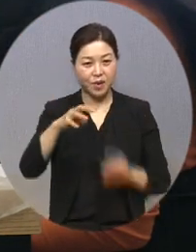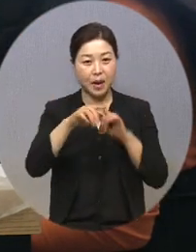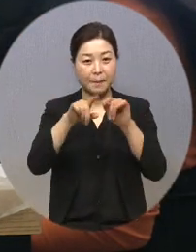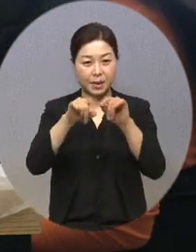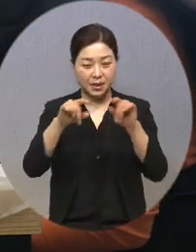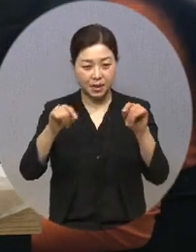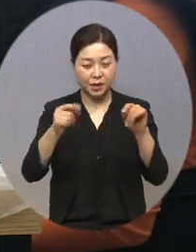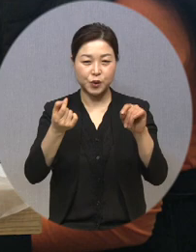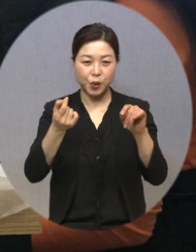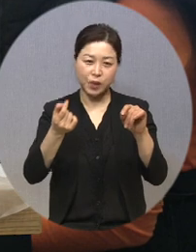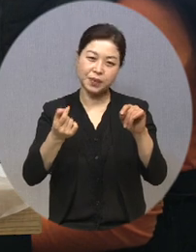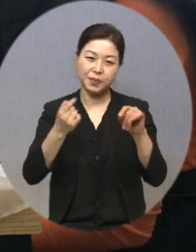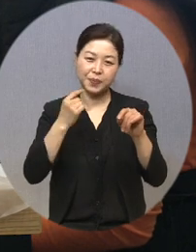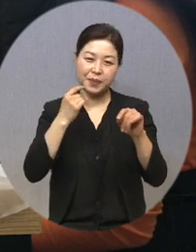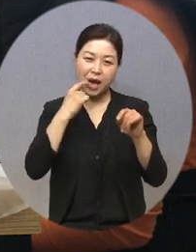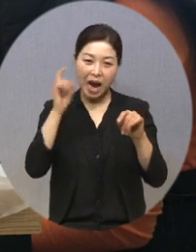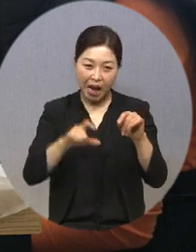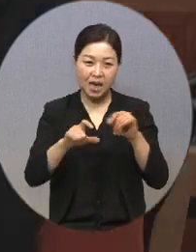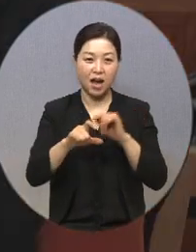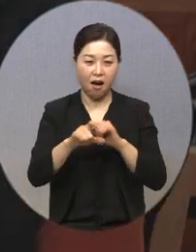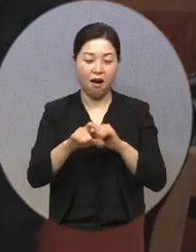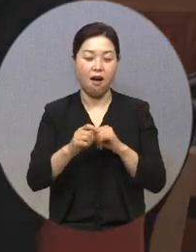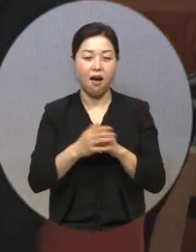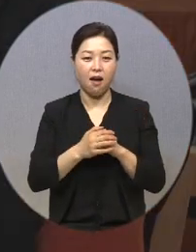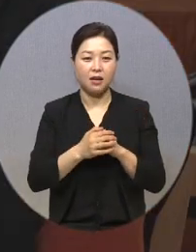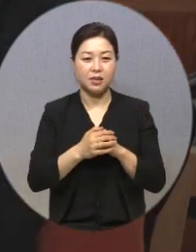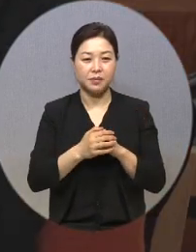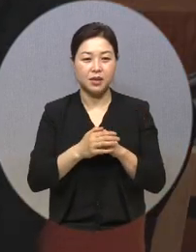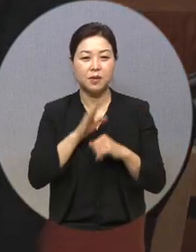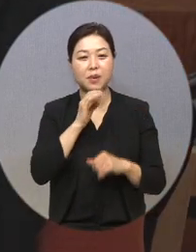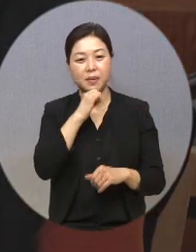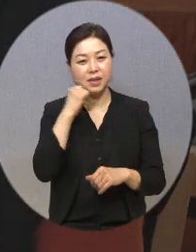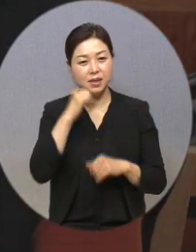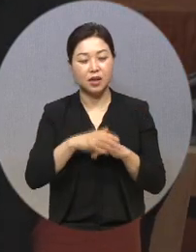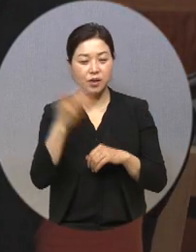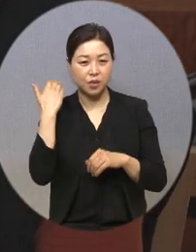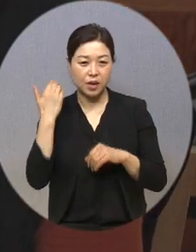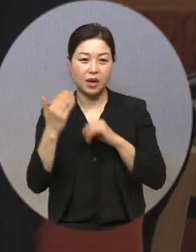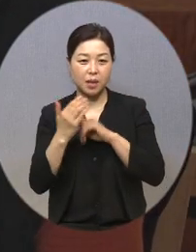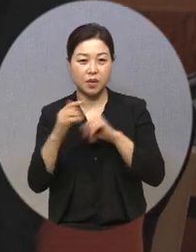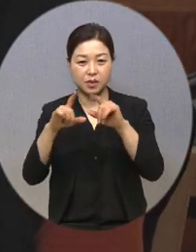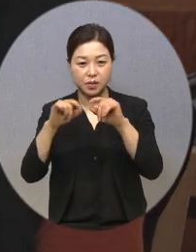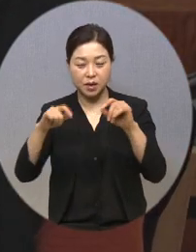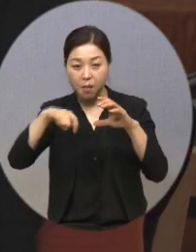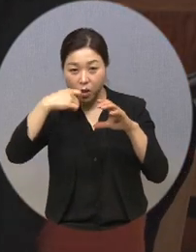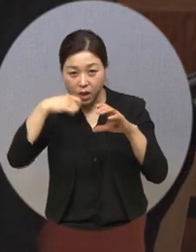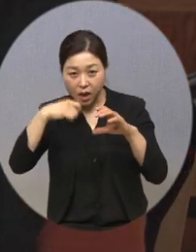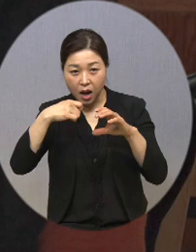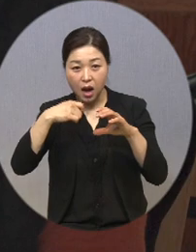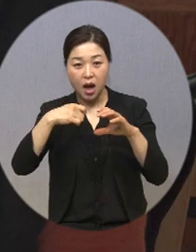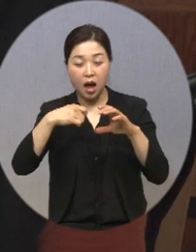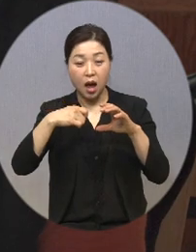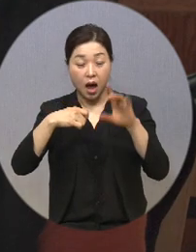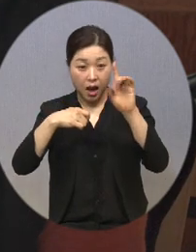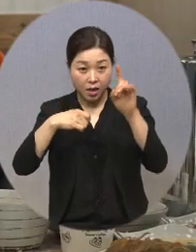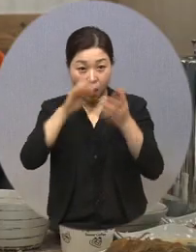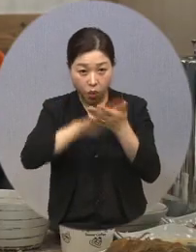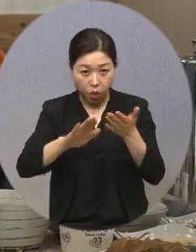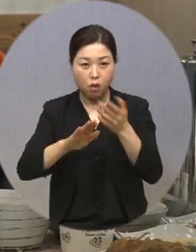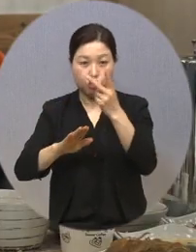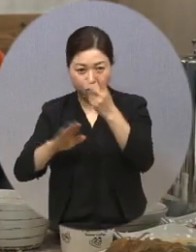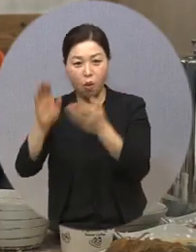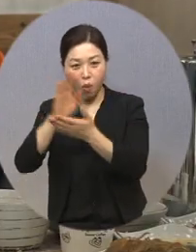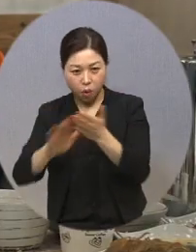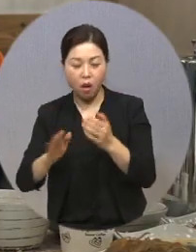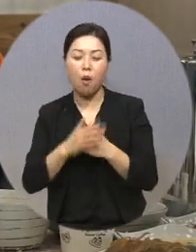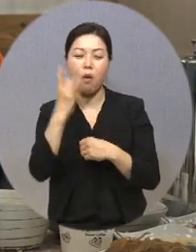편이라 가지고 맛없는 반찬이 없어요. 저는 저번에 한정식 한번 먹다가 두 그릇을 비웠어요. 원래 한 공기도 잘 못 먹는데.